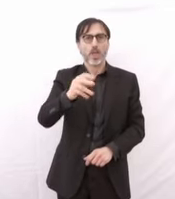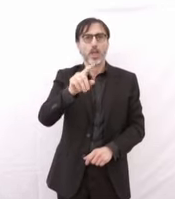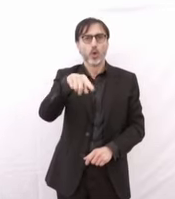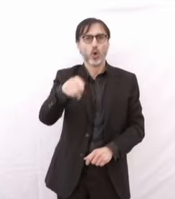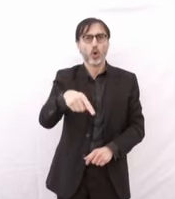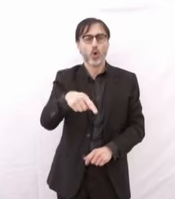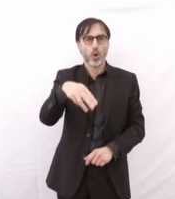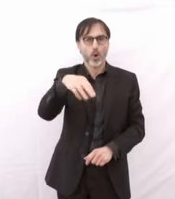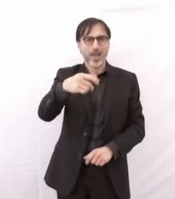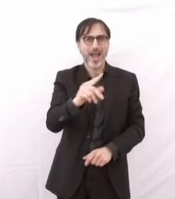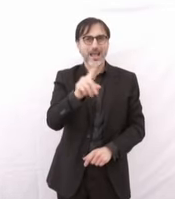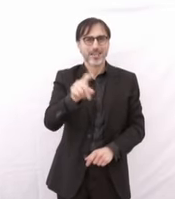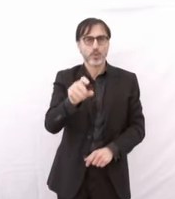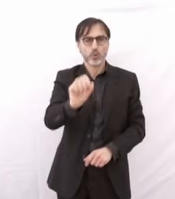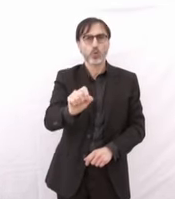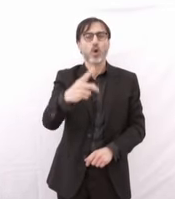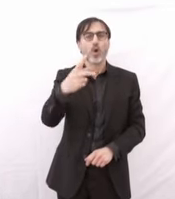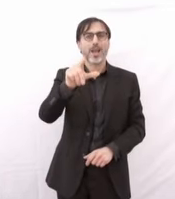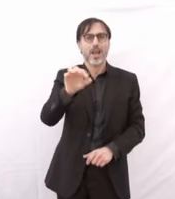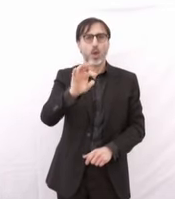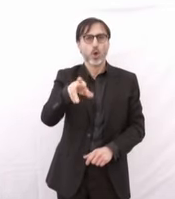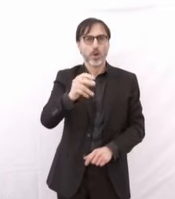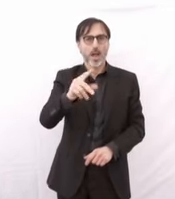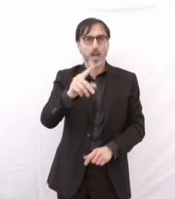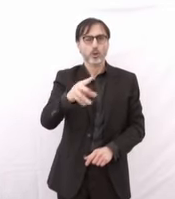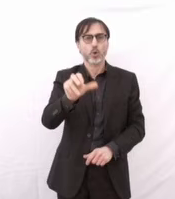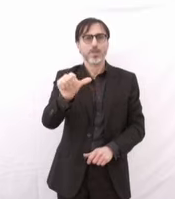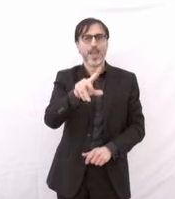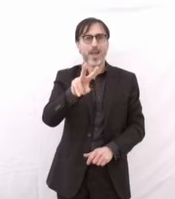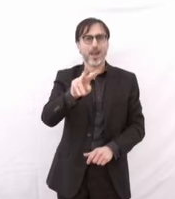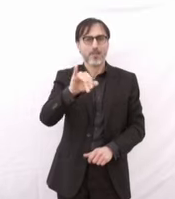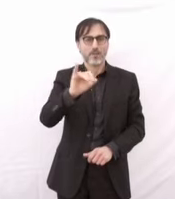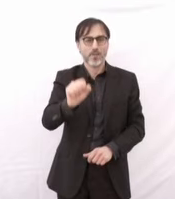Leonardo Salvia, Epifanio Lipuma,